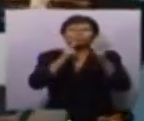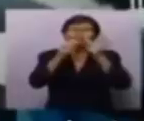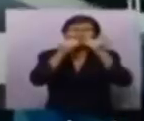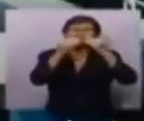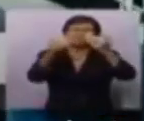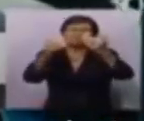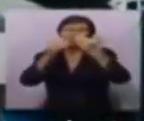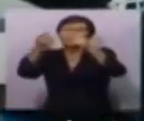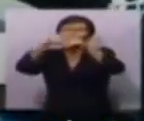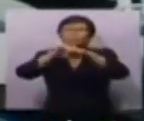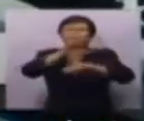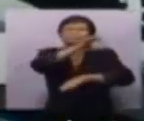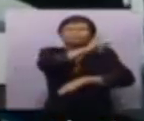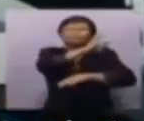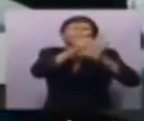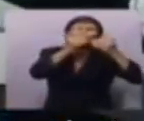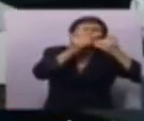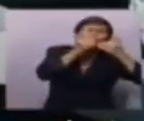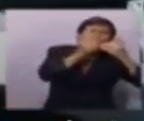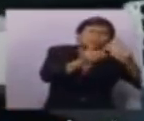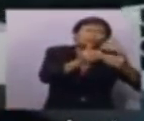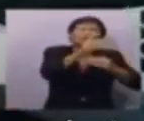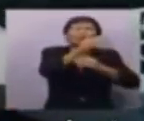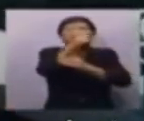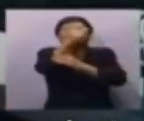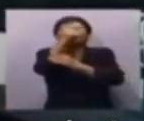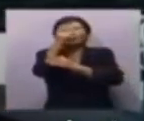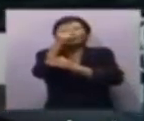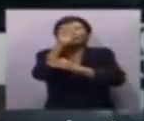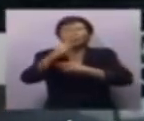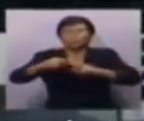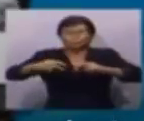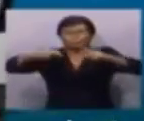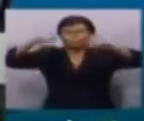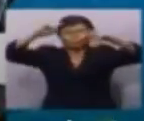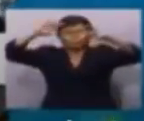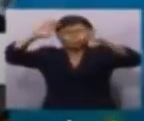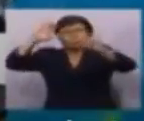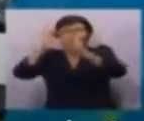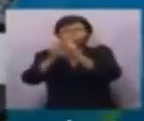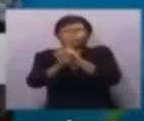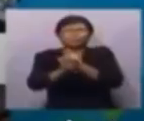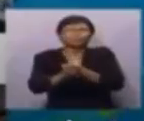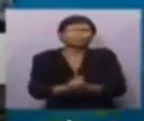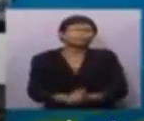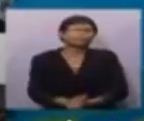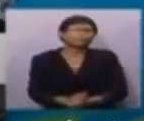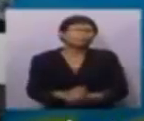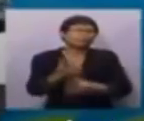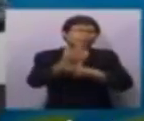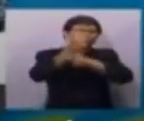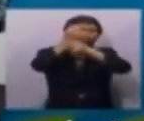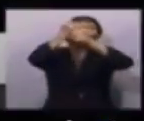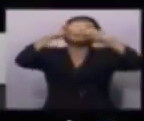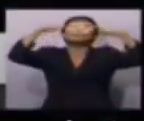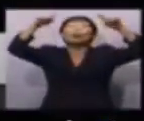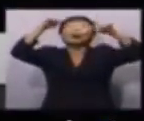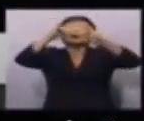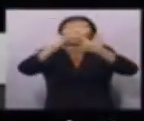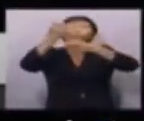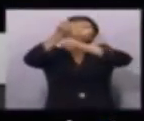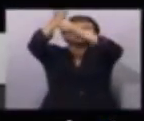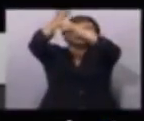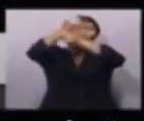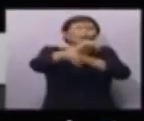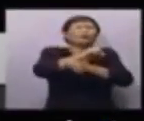terima kasih kepada jurulatih Zhang Yukun kerana meningkatkan keyakinan mereka. Pencapaian itu menyaksikan Jun